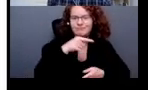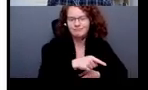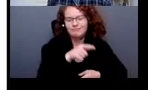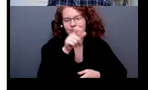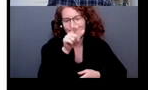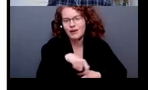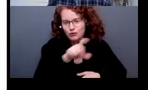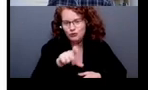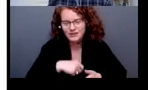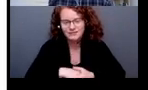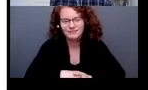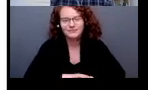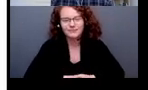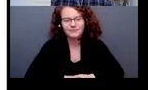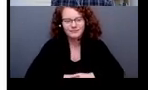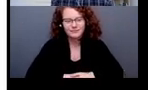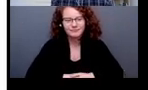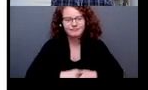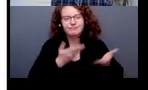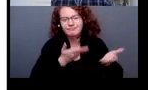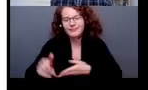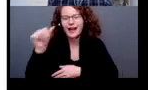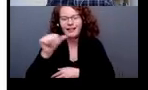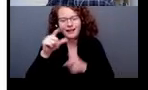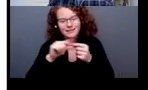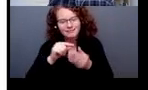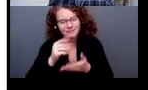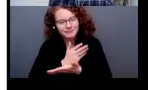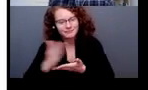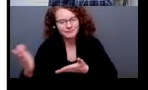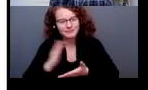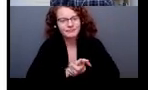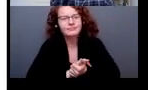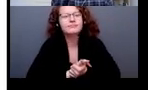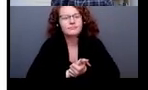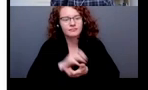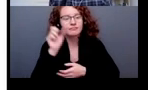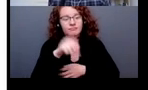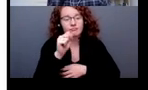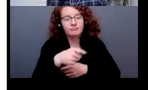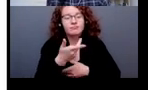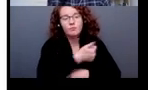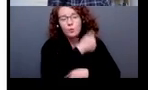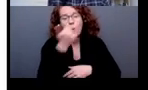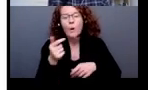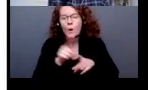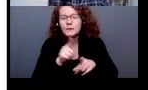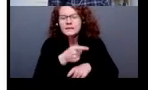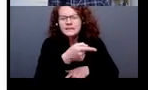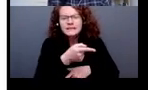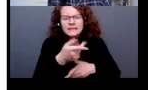repasser la parole à Anaïs pour la partie documentation. Donc effectivement, un autre aspect qui nous intéressait, c'était